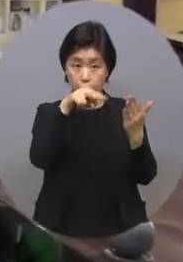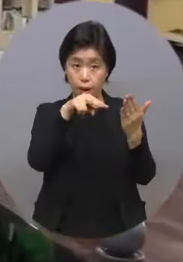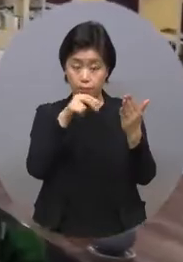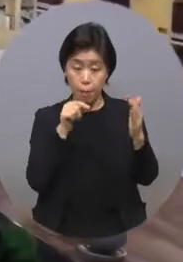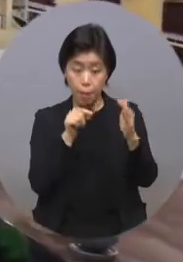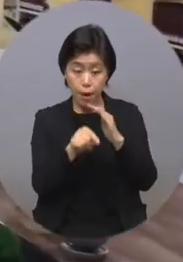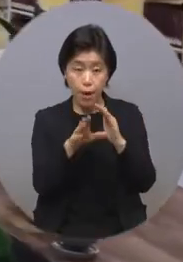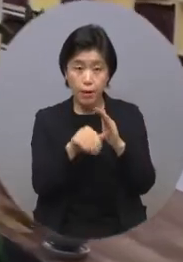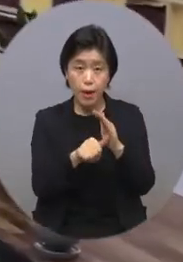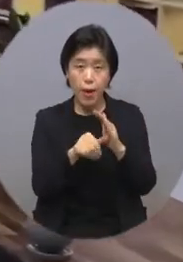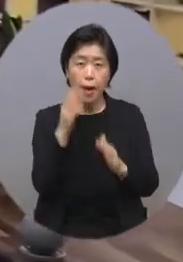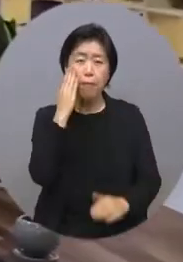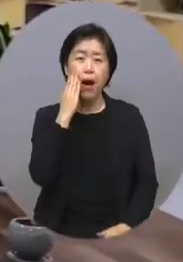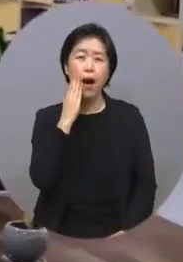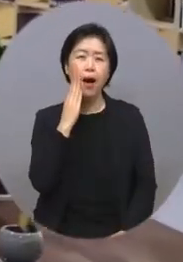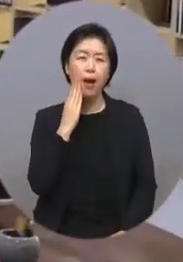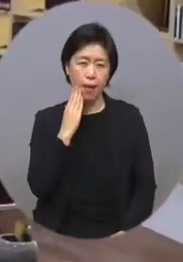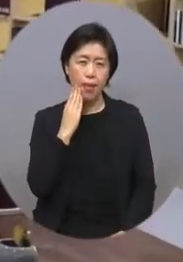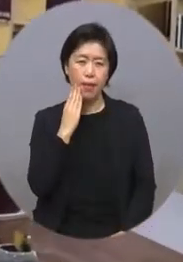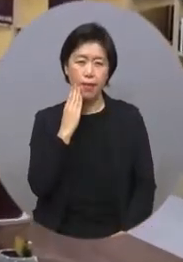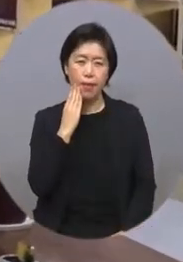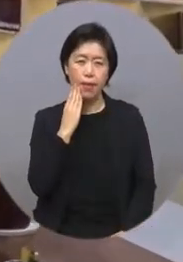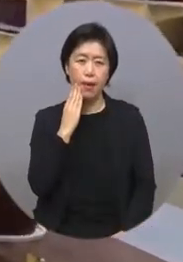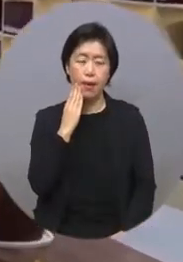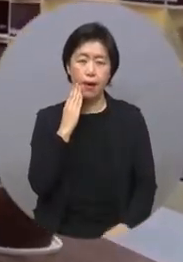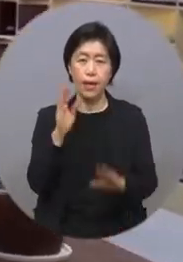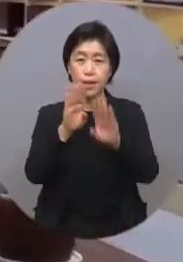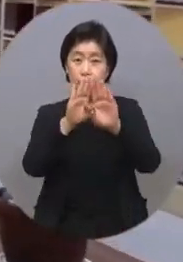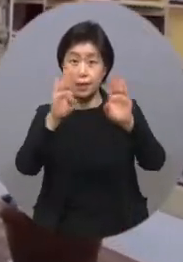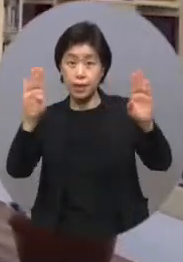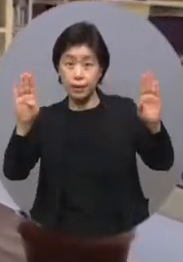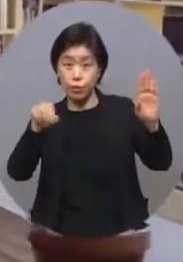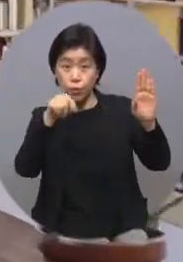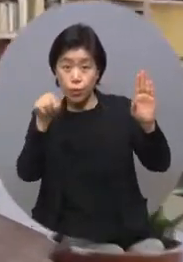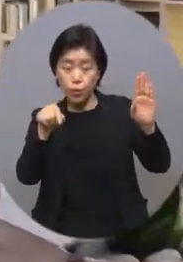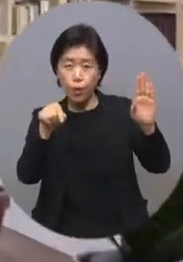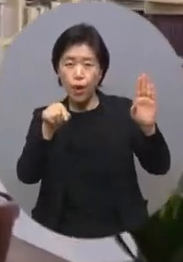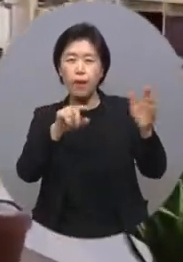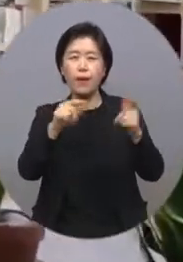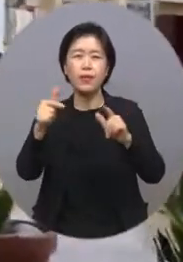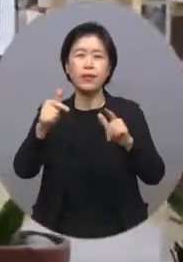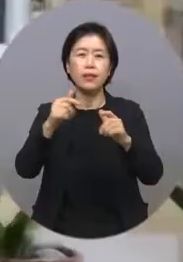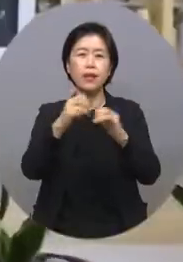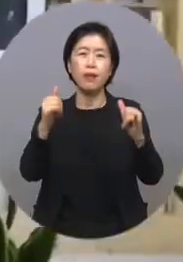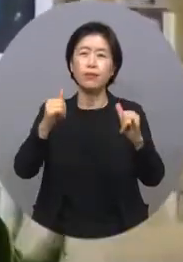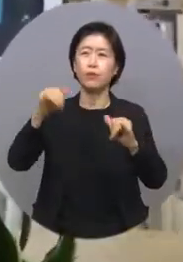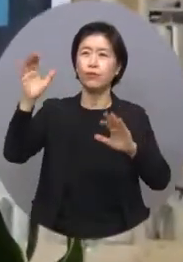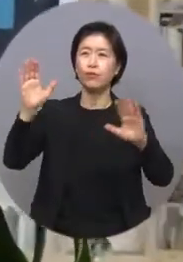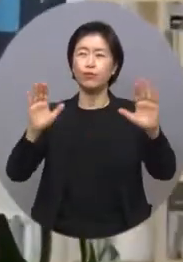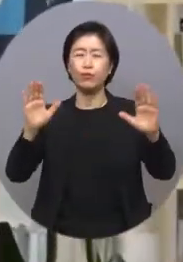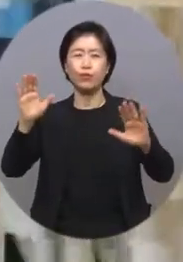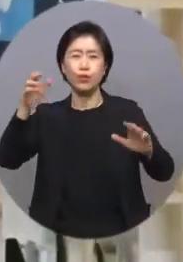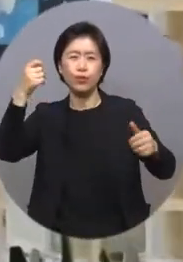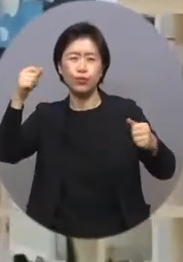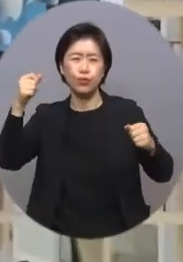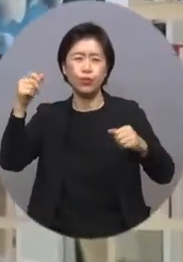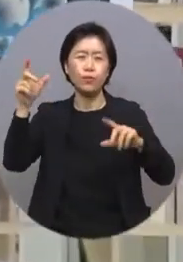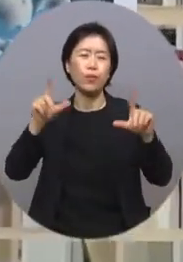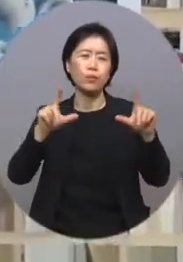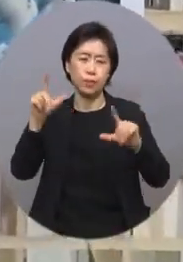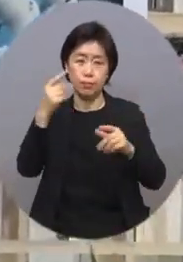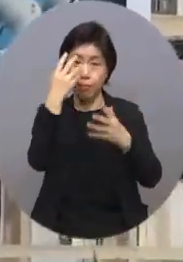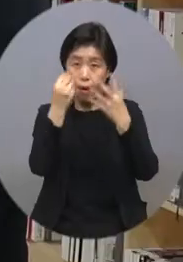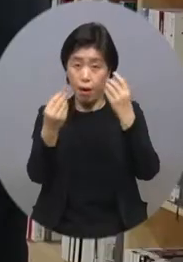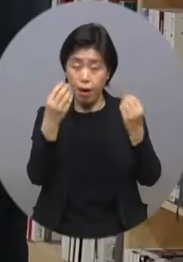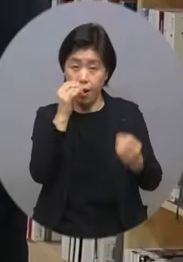파란 배경 속 크고 작은 사람들이 춤을 주도 자유로운 몸짓을 한 커다란 그림이 눈길을 사로잡습니다